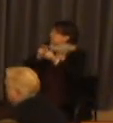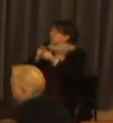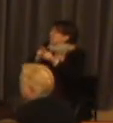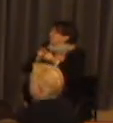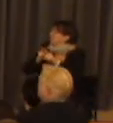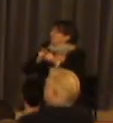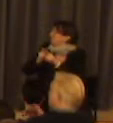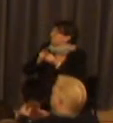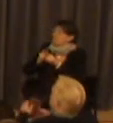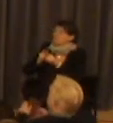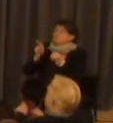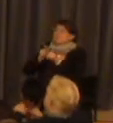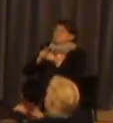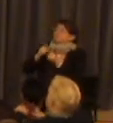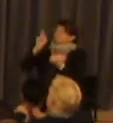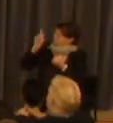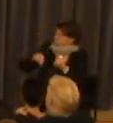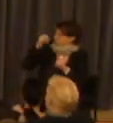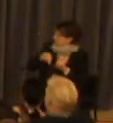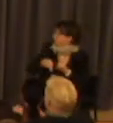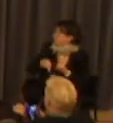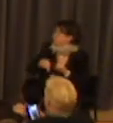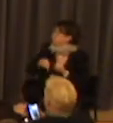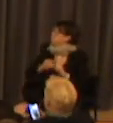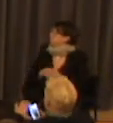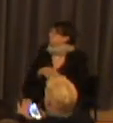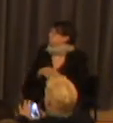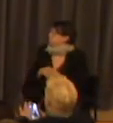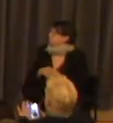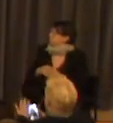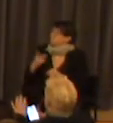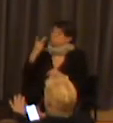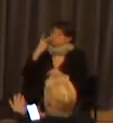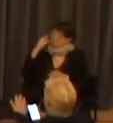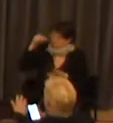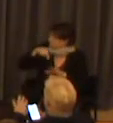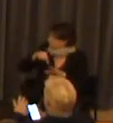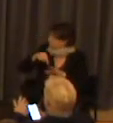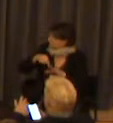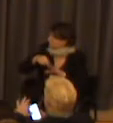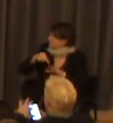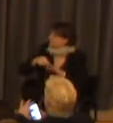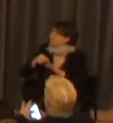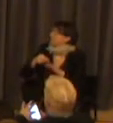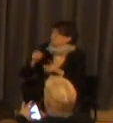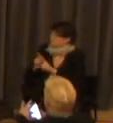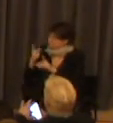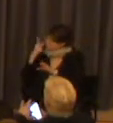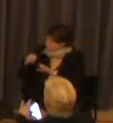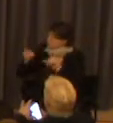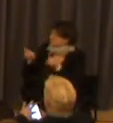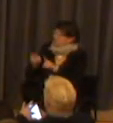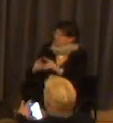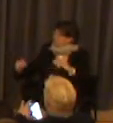dues de les obligacions principals de qualsevol universitat són generació de coneixement